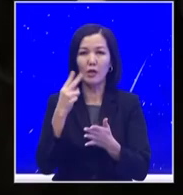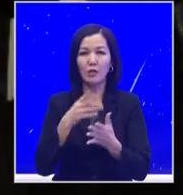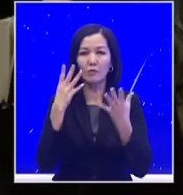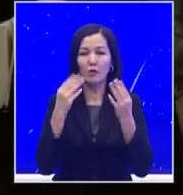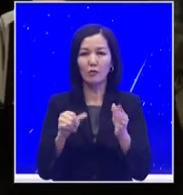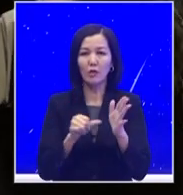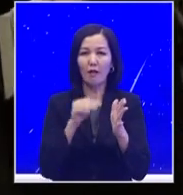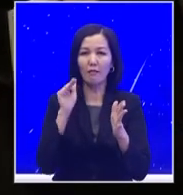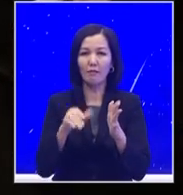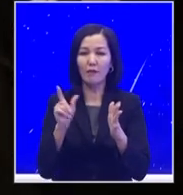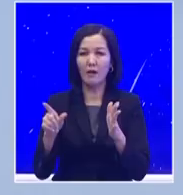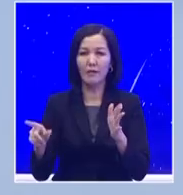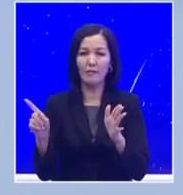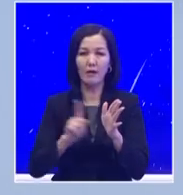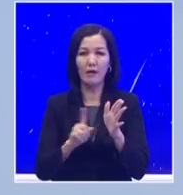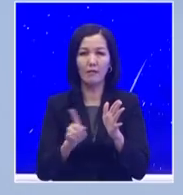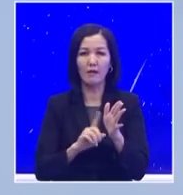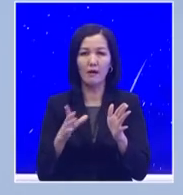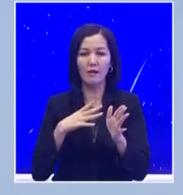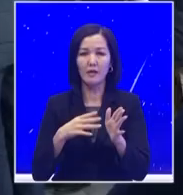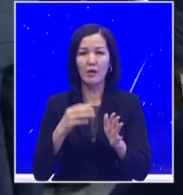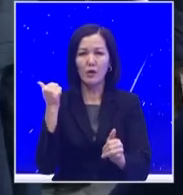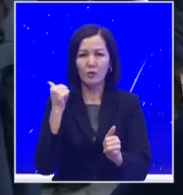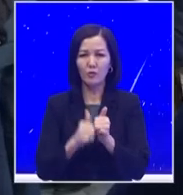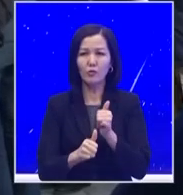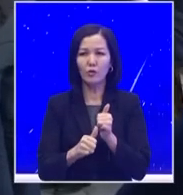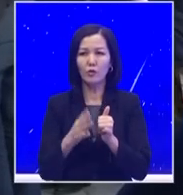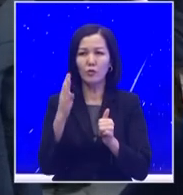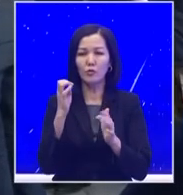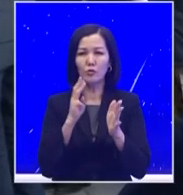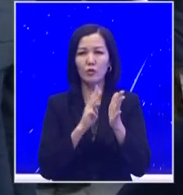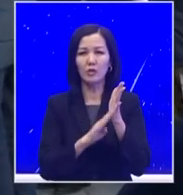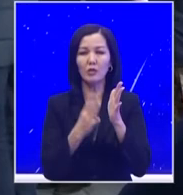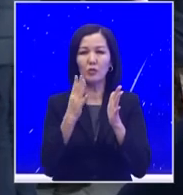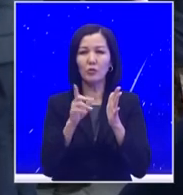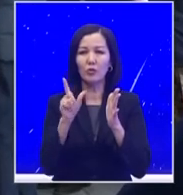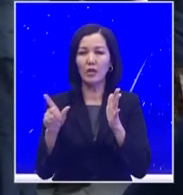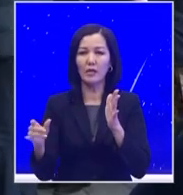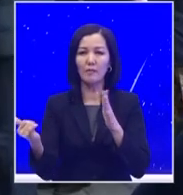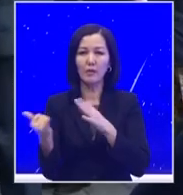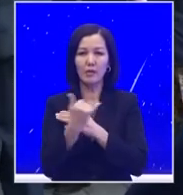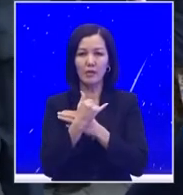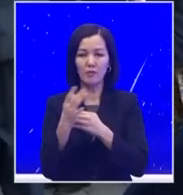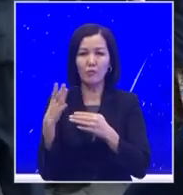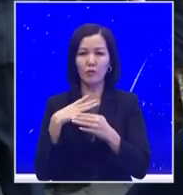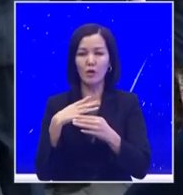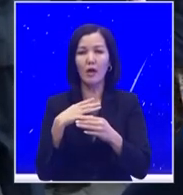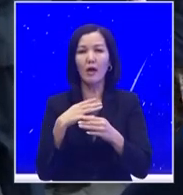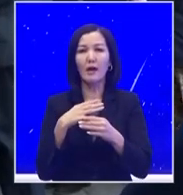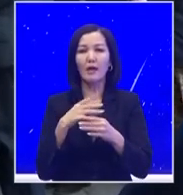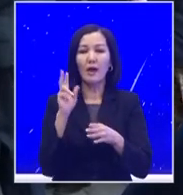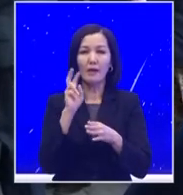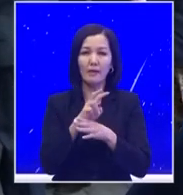6 мыңнан аса адам қатынаған. Күнде Қытай жағынан бізге 484 адам кіріп отыр. Оның ішінде жаңа жолаушылар бар, и